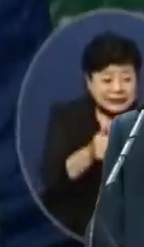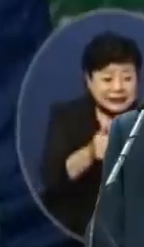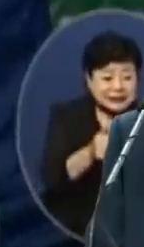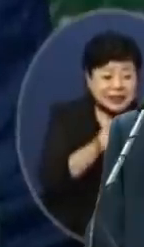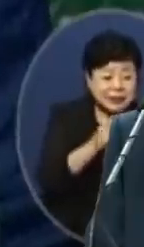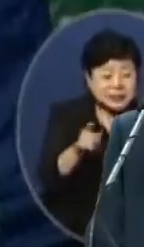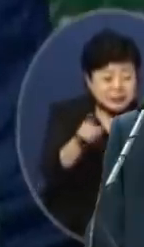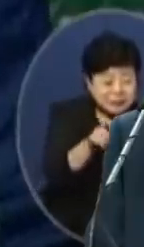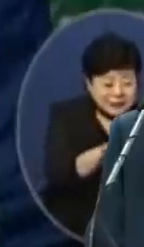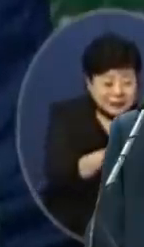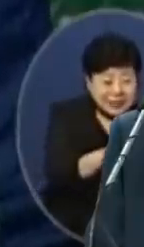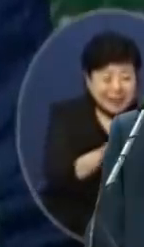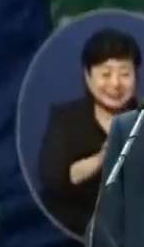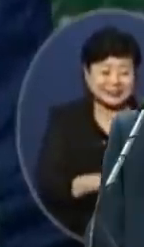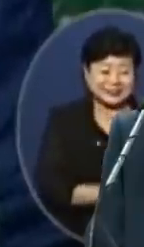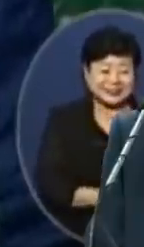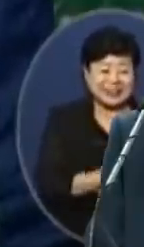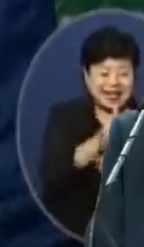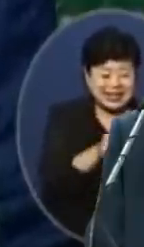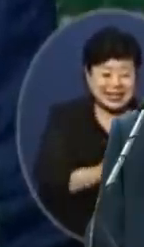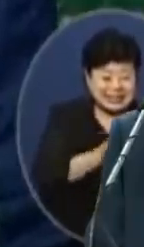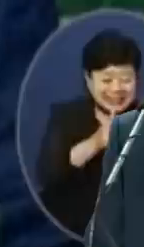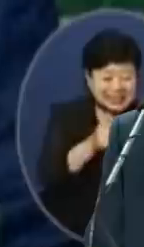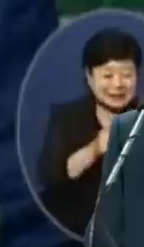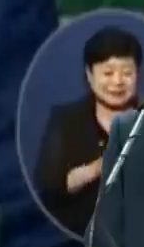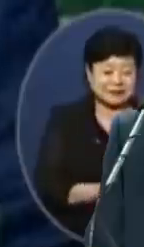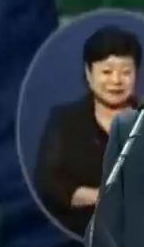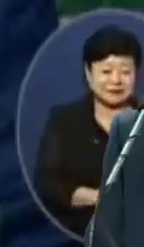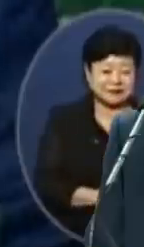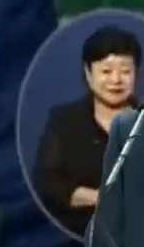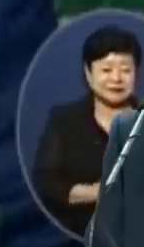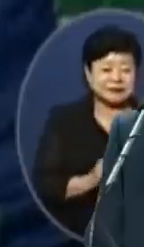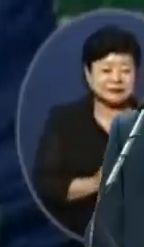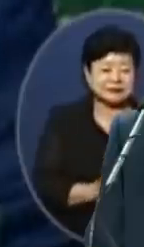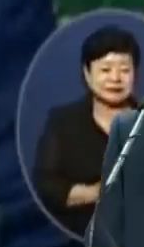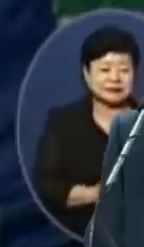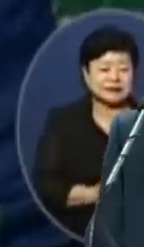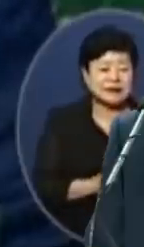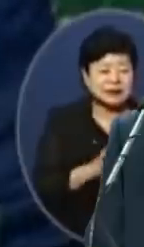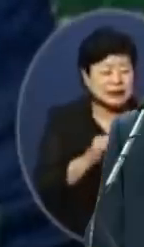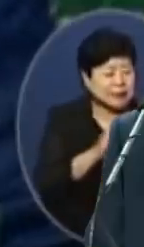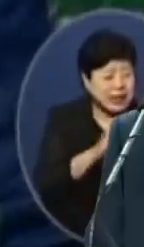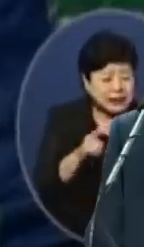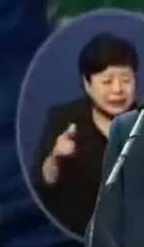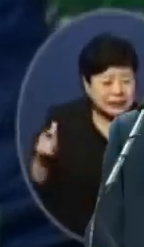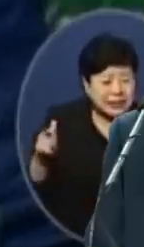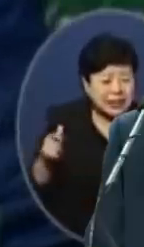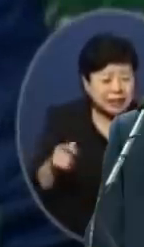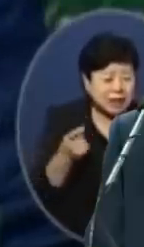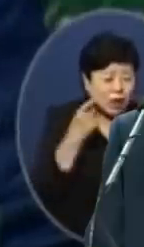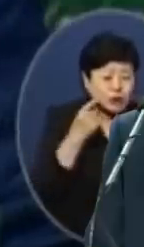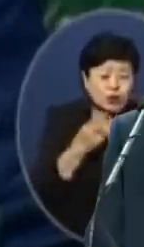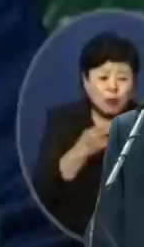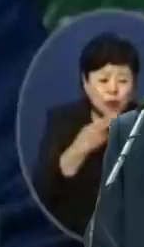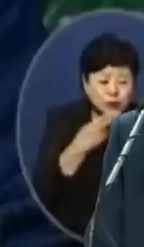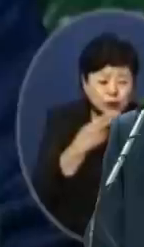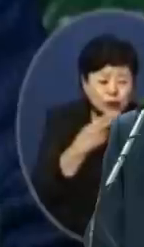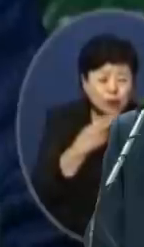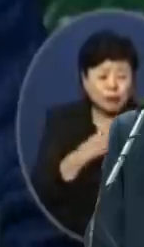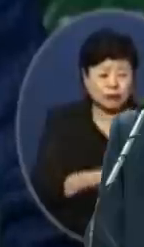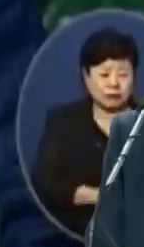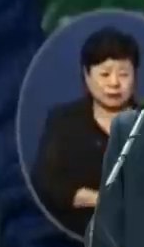말씀을 믿습니다. 하나님은 인생이 아니신지라 시건치 아니하시고 인재가 아니신지라 거짓이